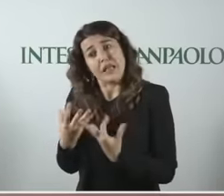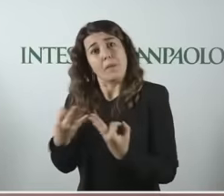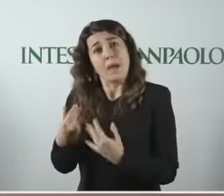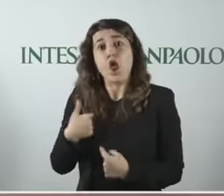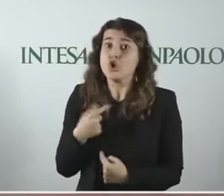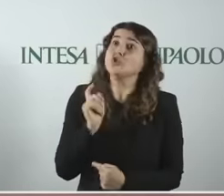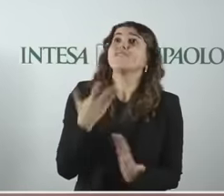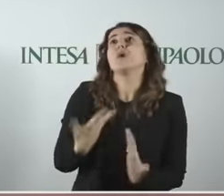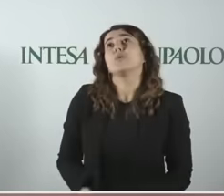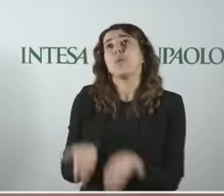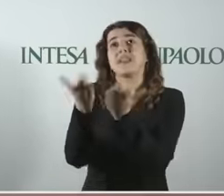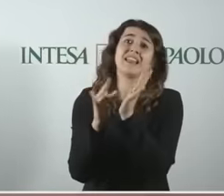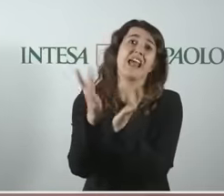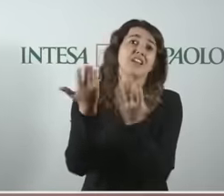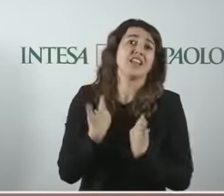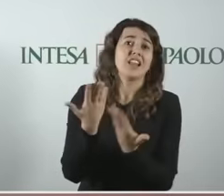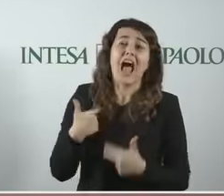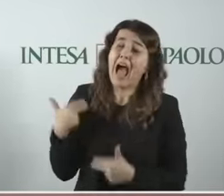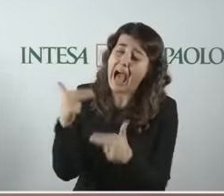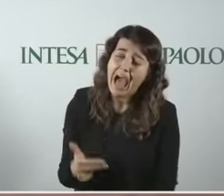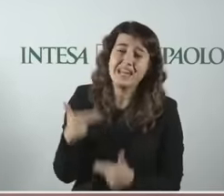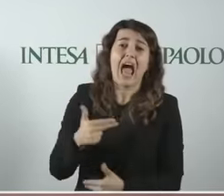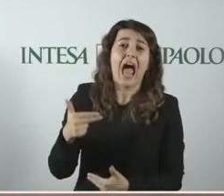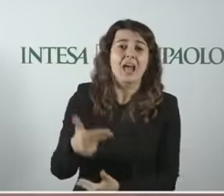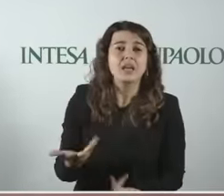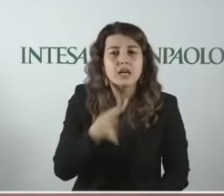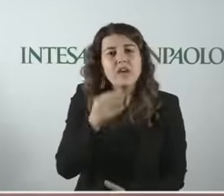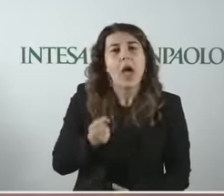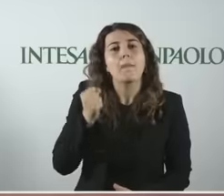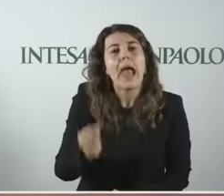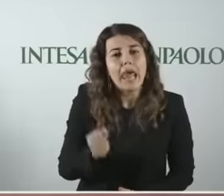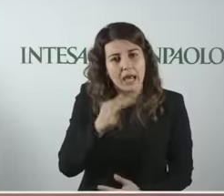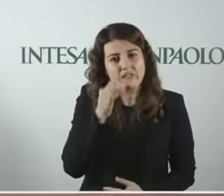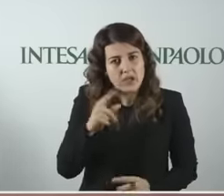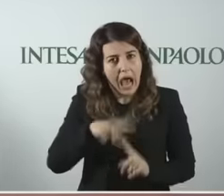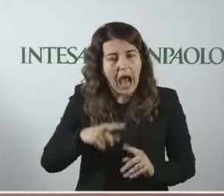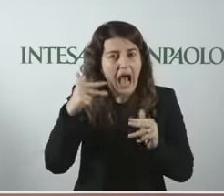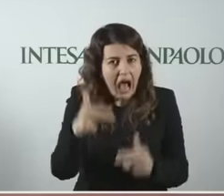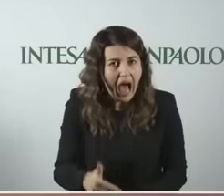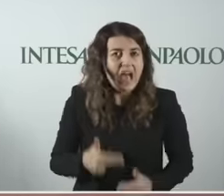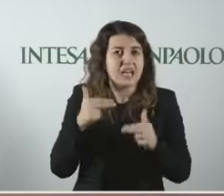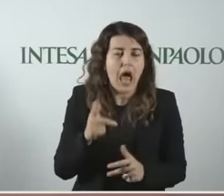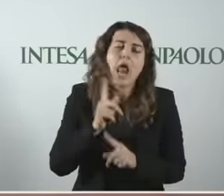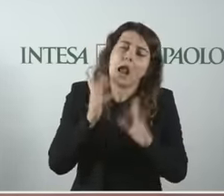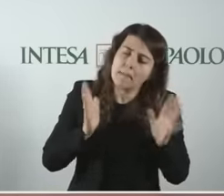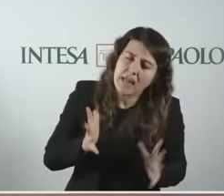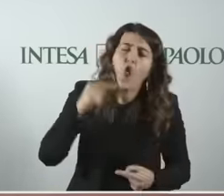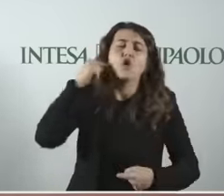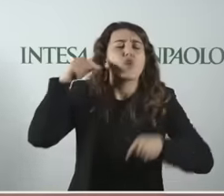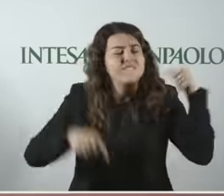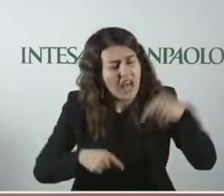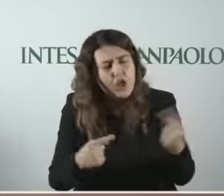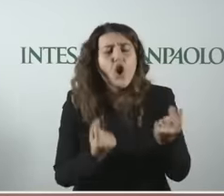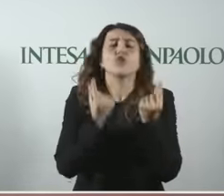son venuto da te ci ho messo anni eh il pellegrinaggio a Gerusalemme vuol dire stare lontano da casa anche anni è pericoloso faticoso